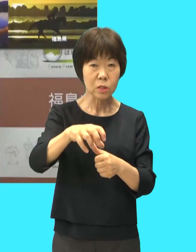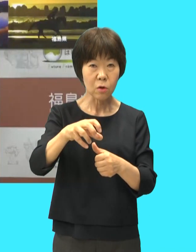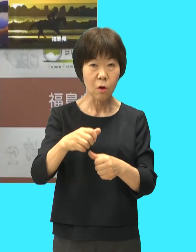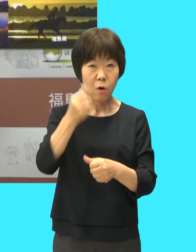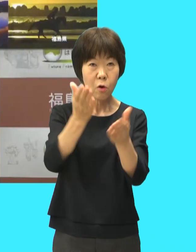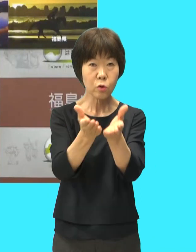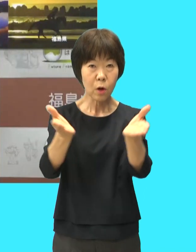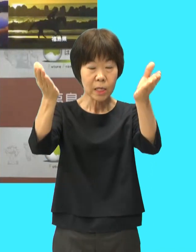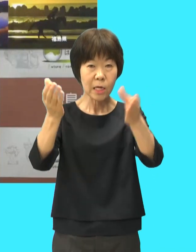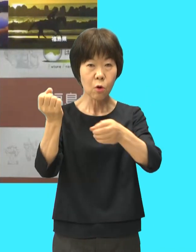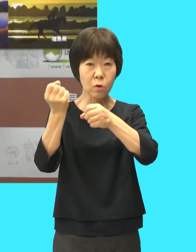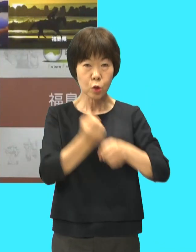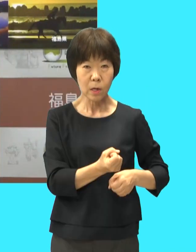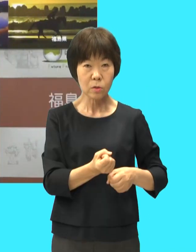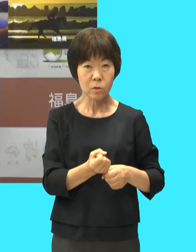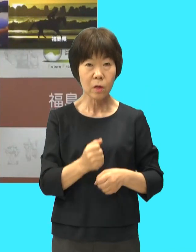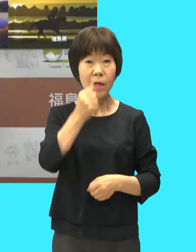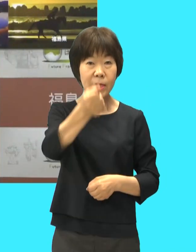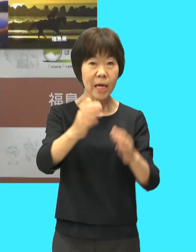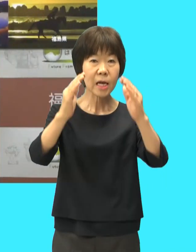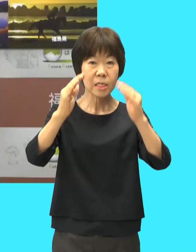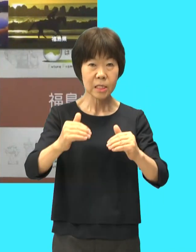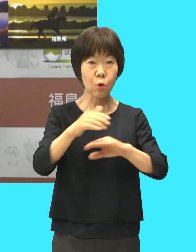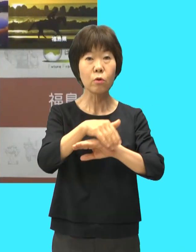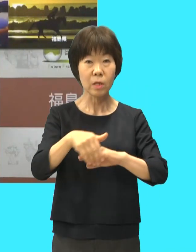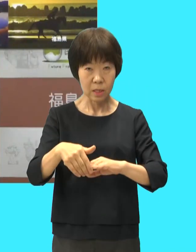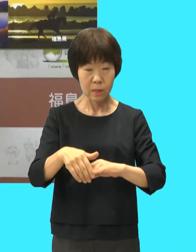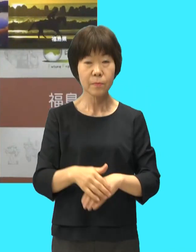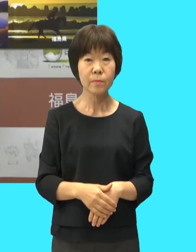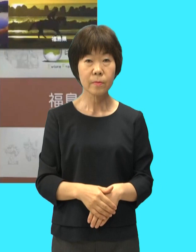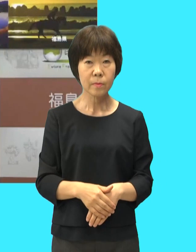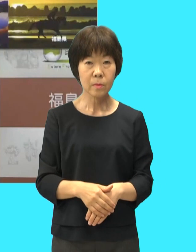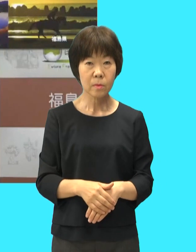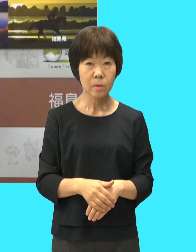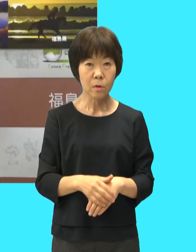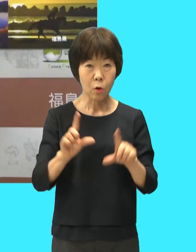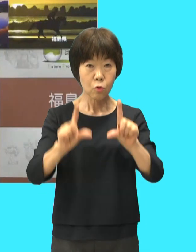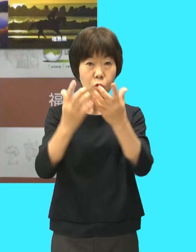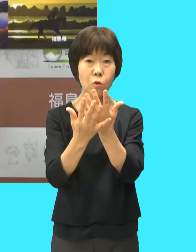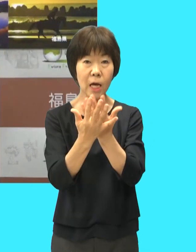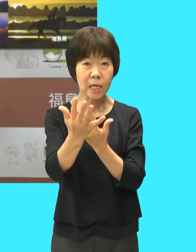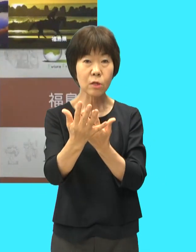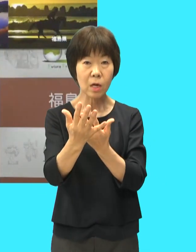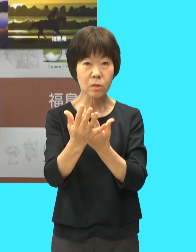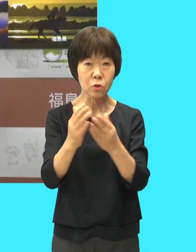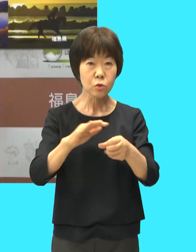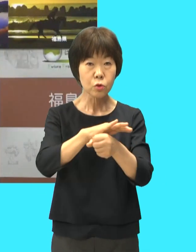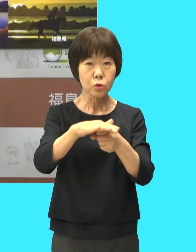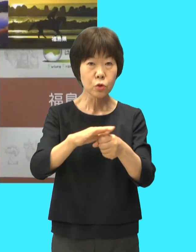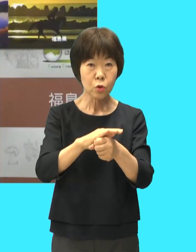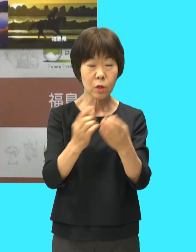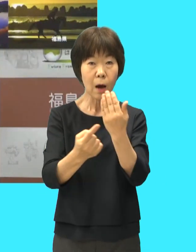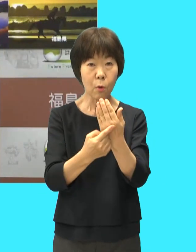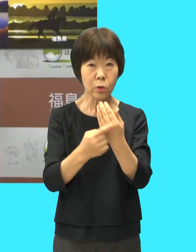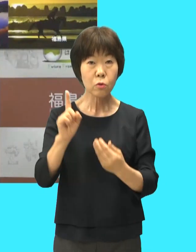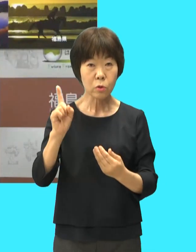序幕点火式を開催する予定でもあります東京大会における重要なポイントの一